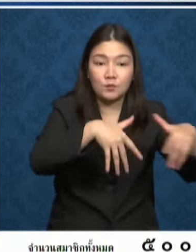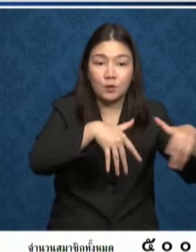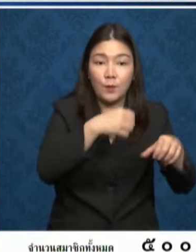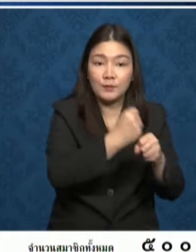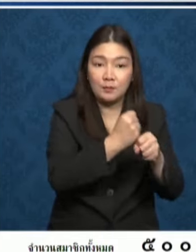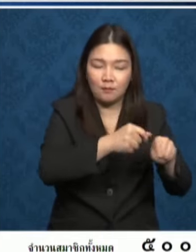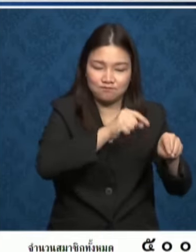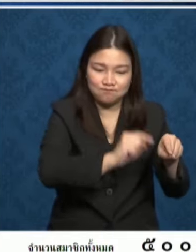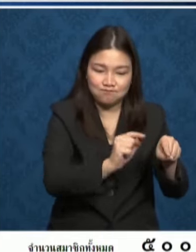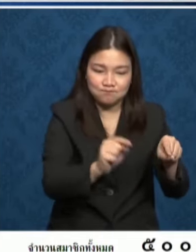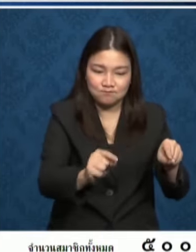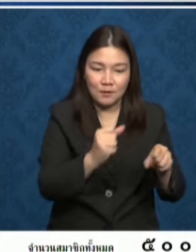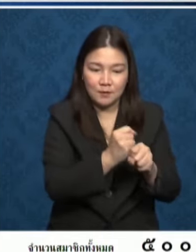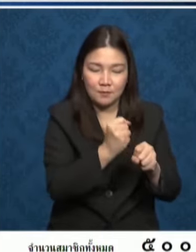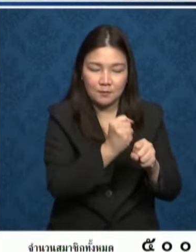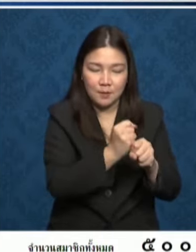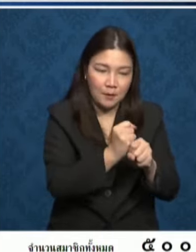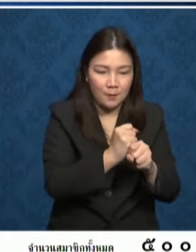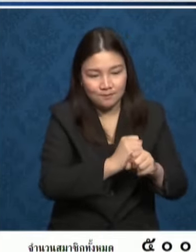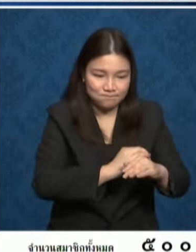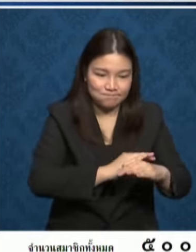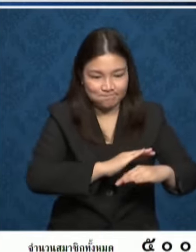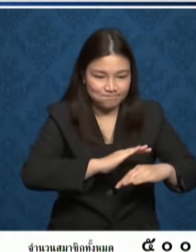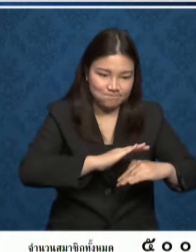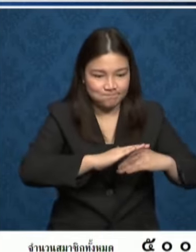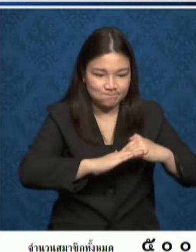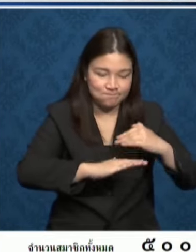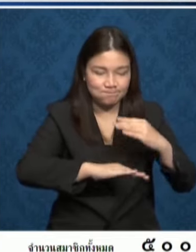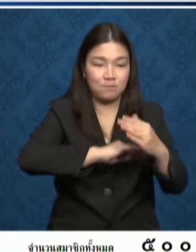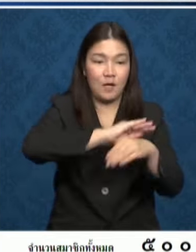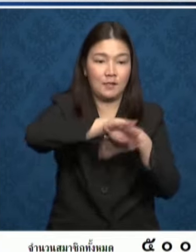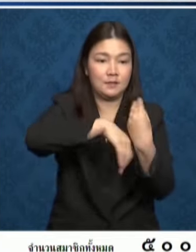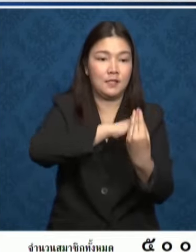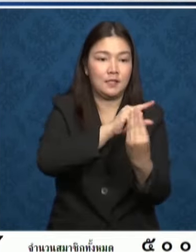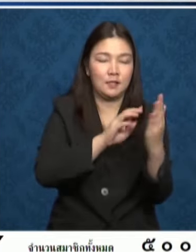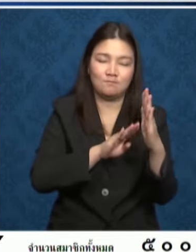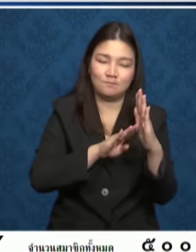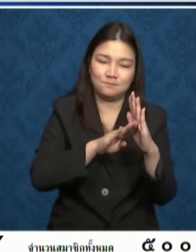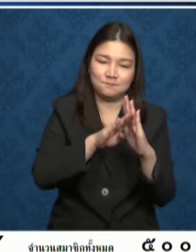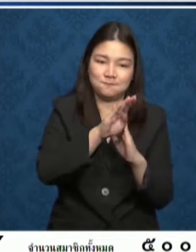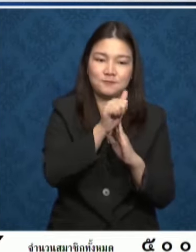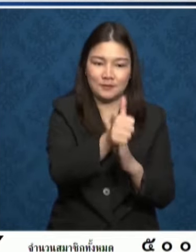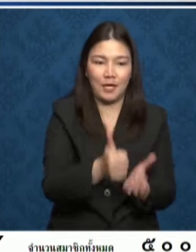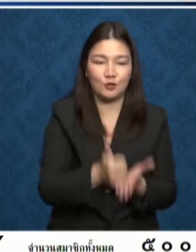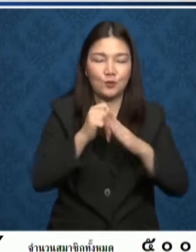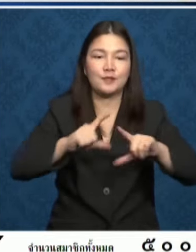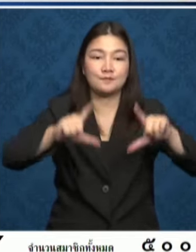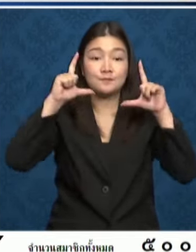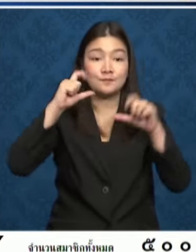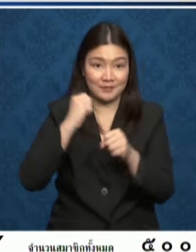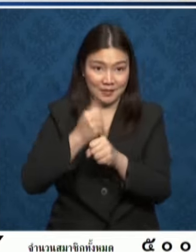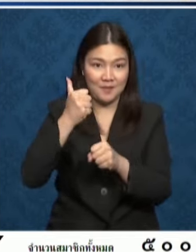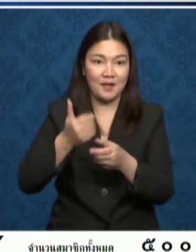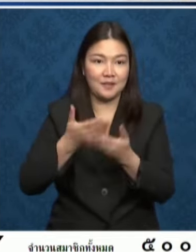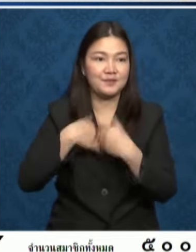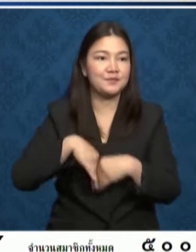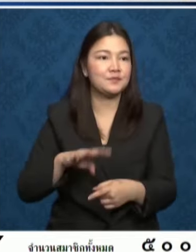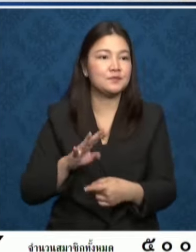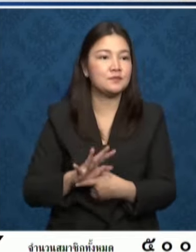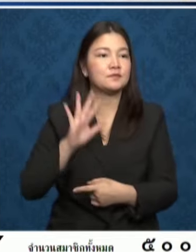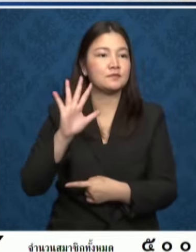อยู่ในกฎหมายแล้วก็ทำให้หน่วยงานรัฐสามารถสนับสนุนและส่งเสริมได้อย่างเป็นเรื่องเป็นราวประการต่อไปคือ